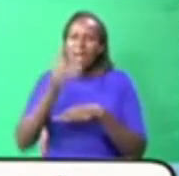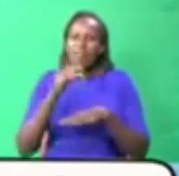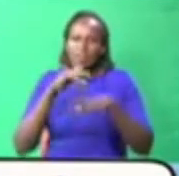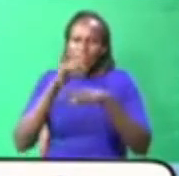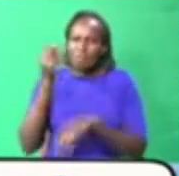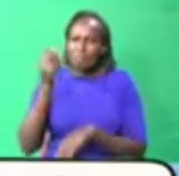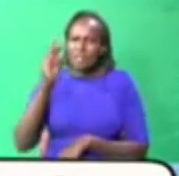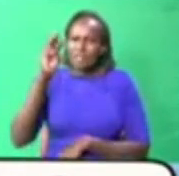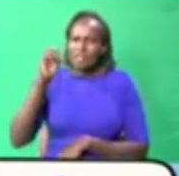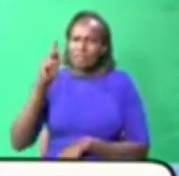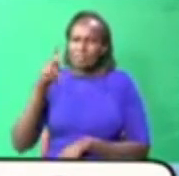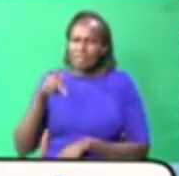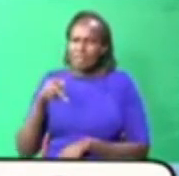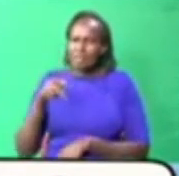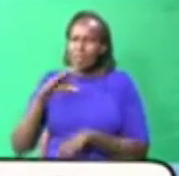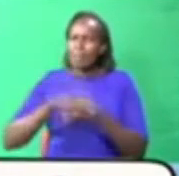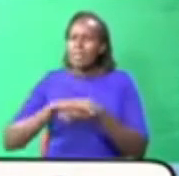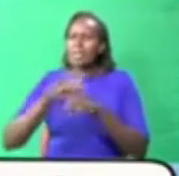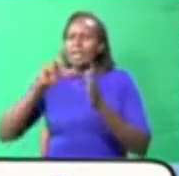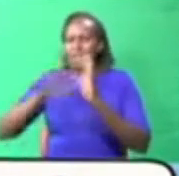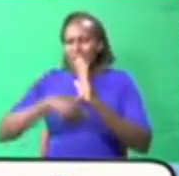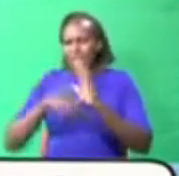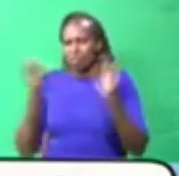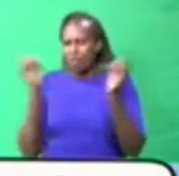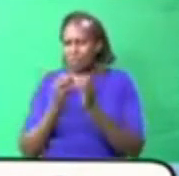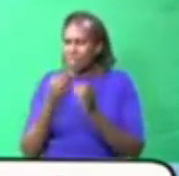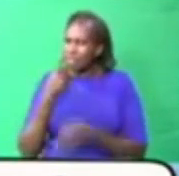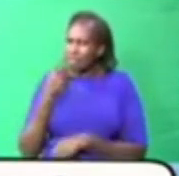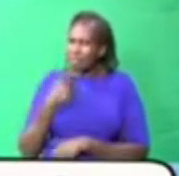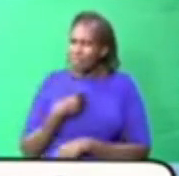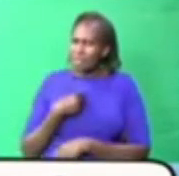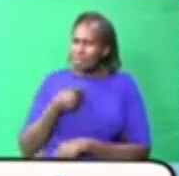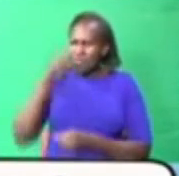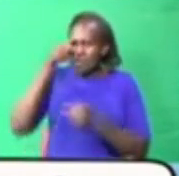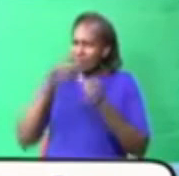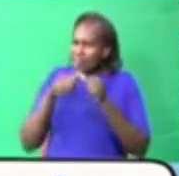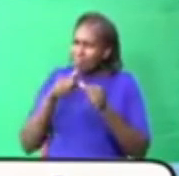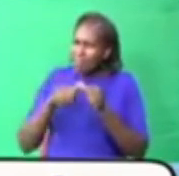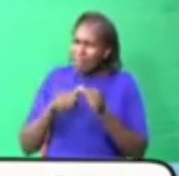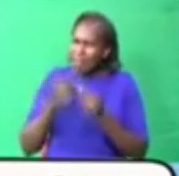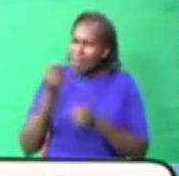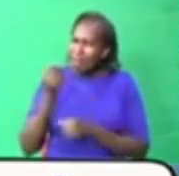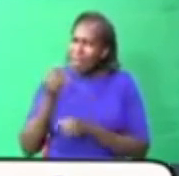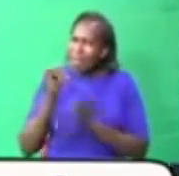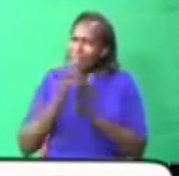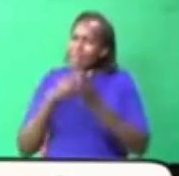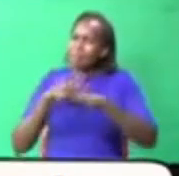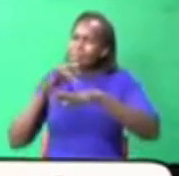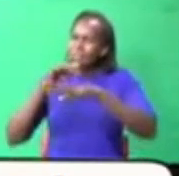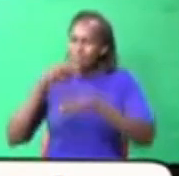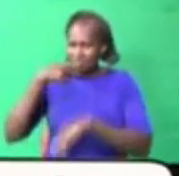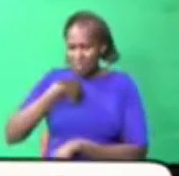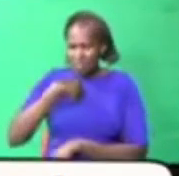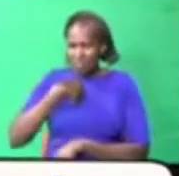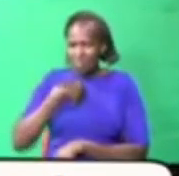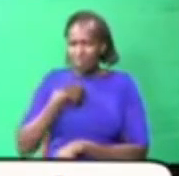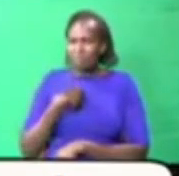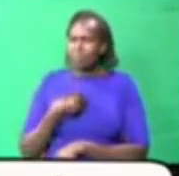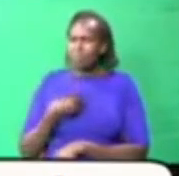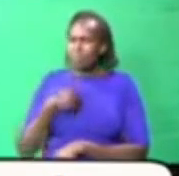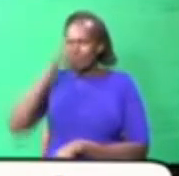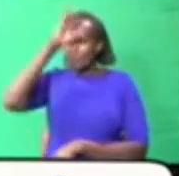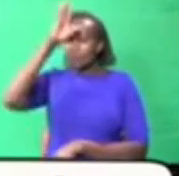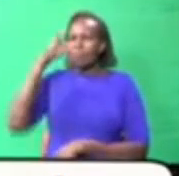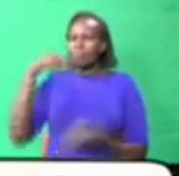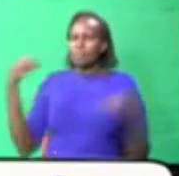M-Pesa, akanikuta baadaye kukutana Nairobi. Akaniambia, unakumbuka zile pesa nituma? Mimi ndiye huyo. Wa? I was